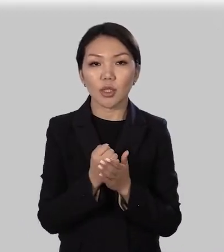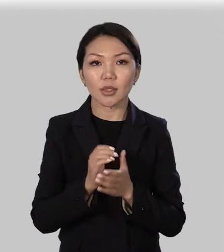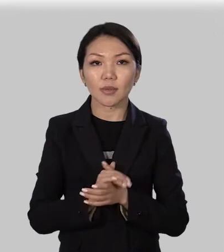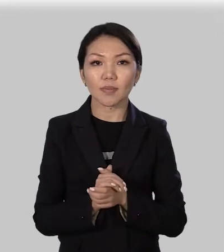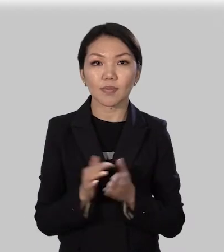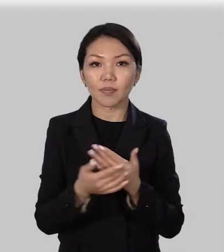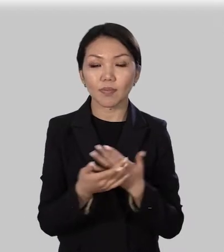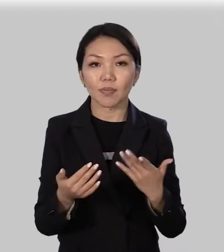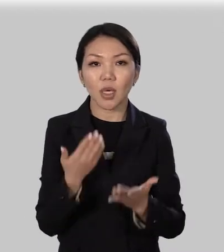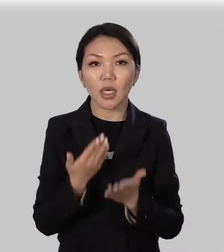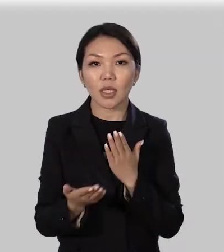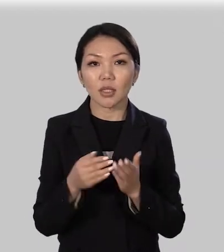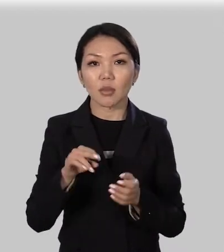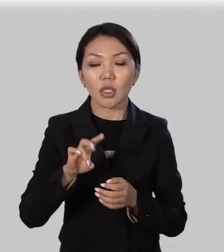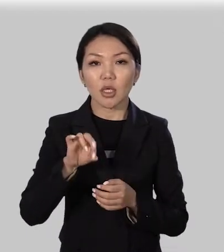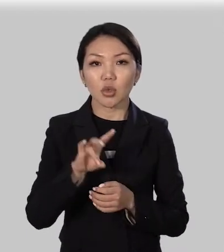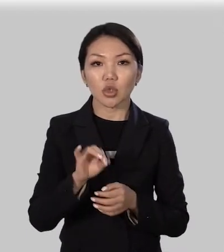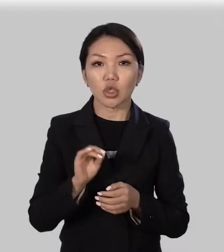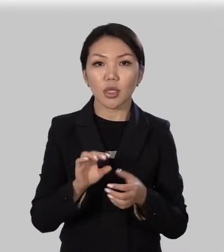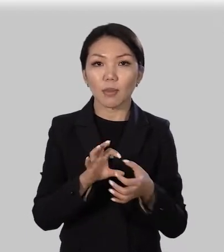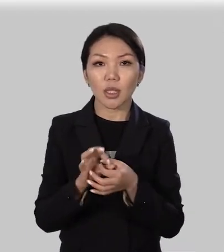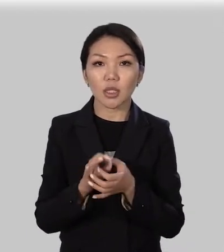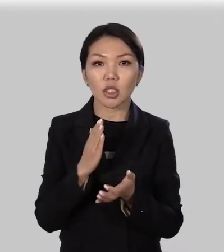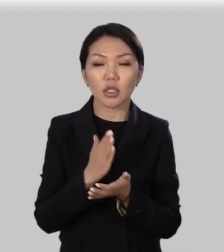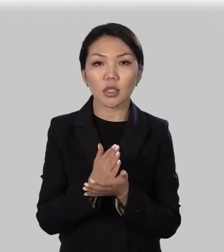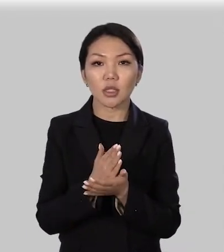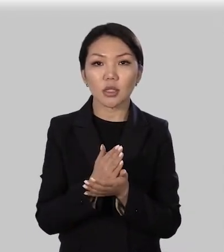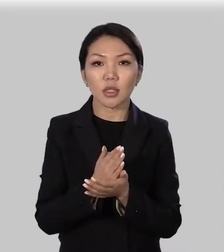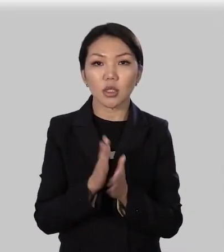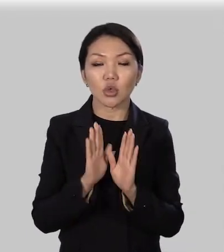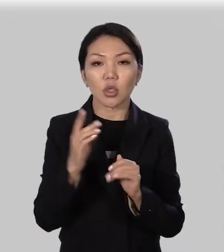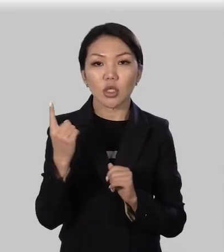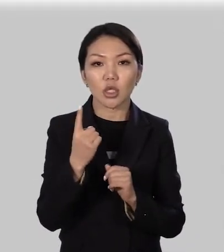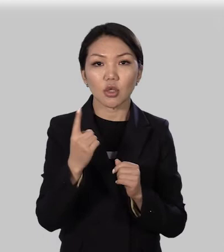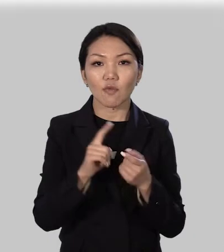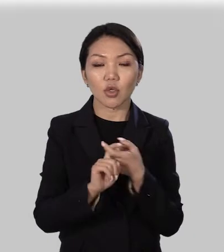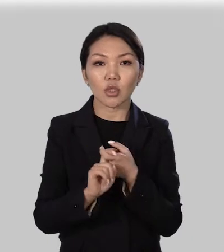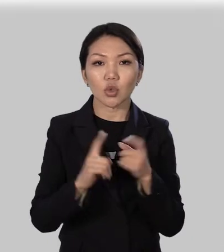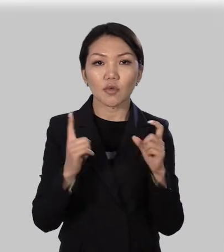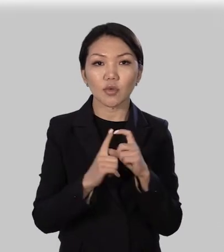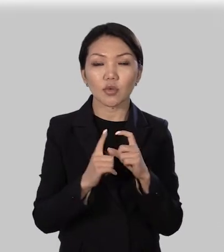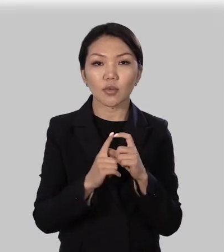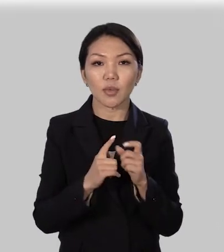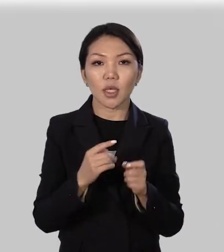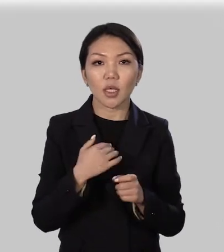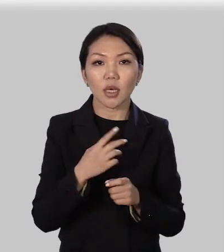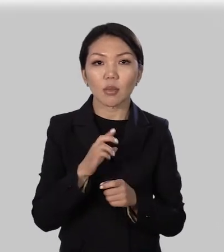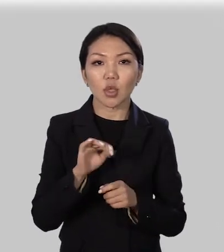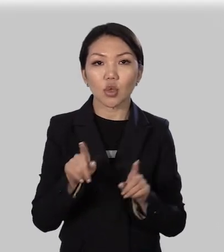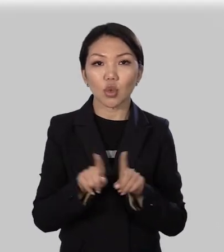Если придаточное предложение состоит из одного только союзного слова, я бы тоже желал знать